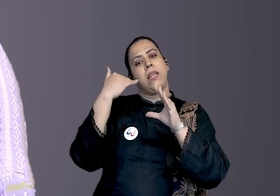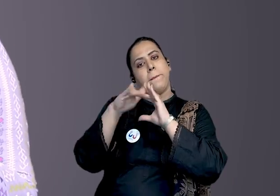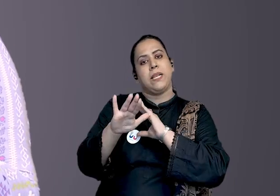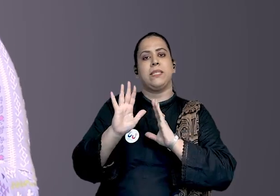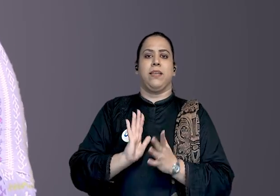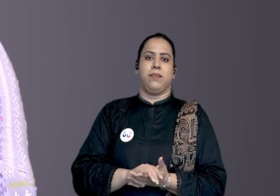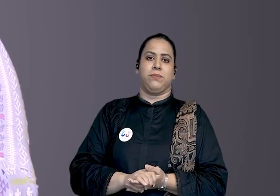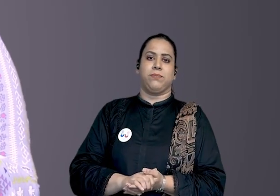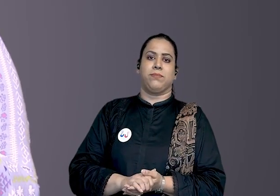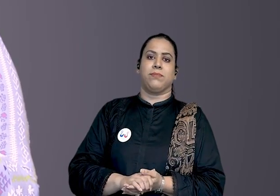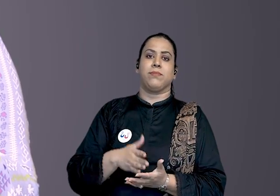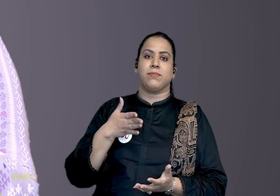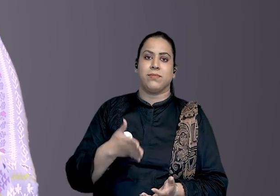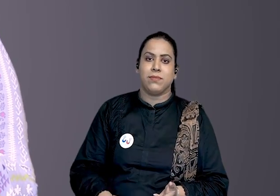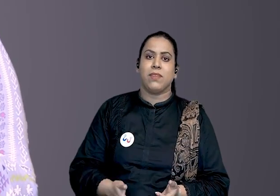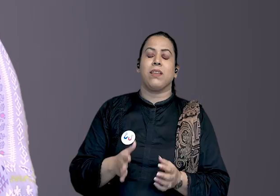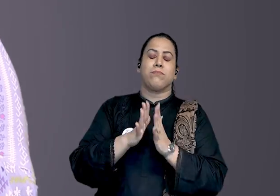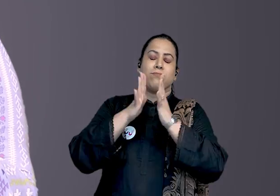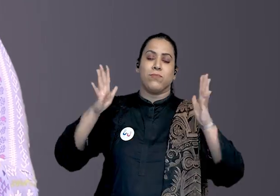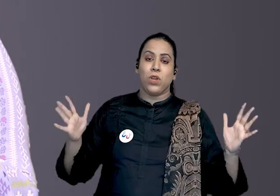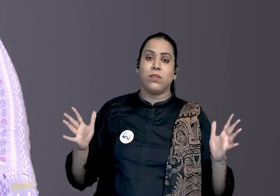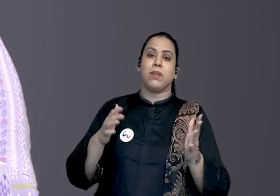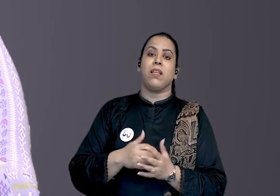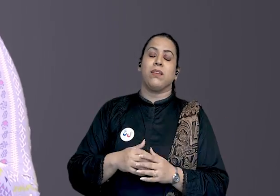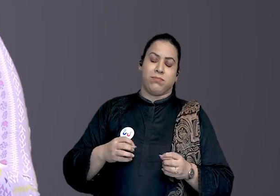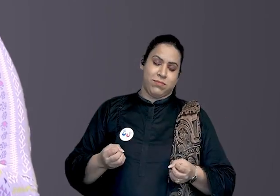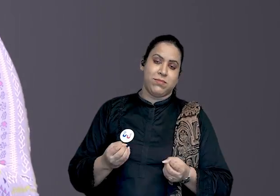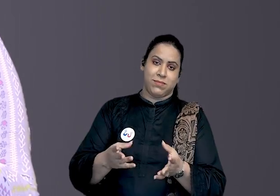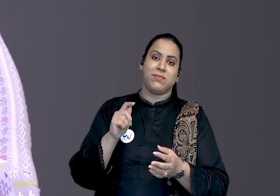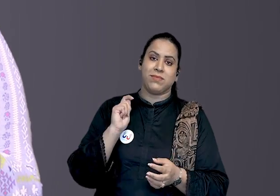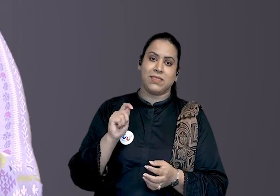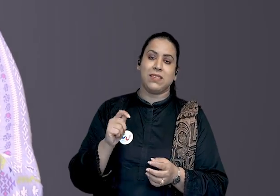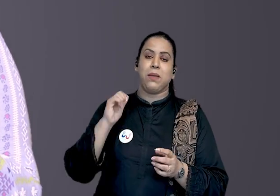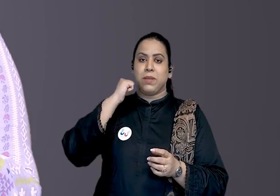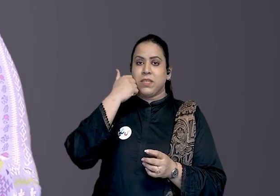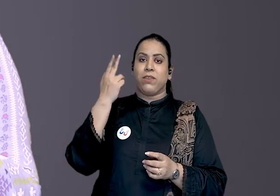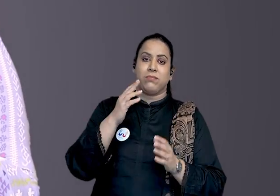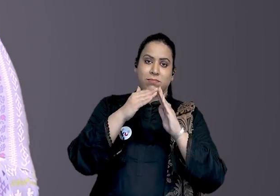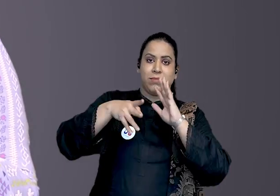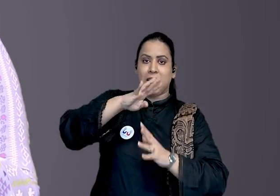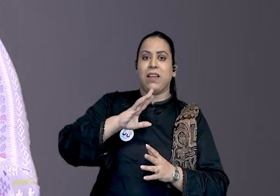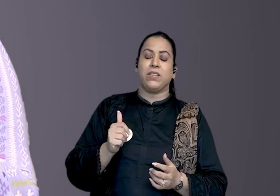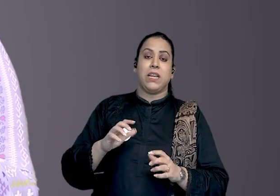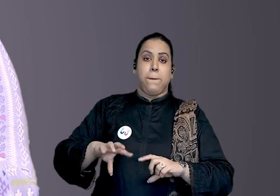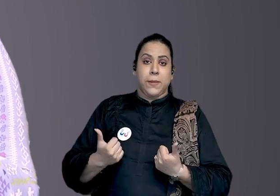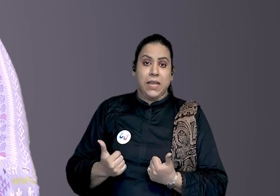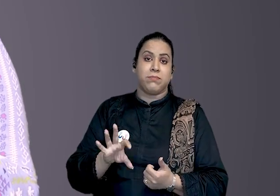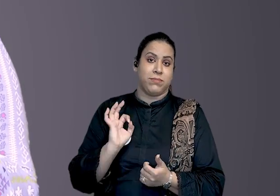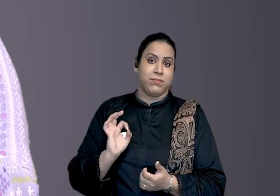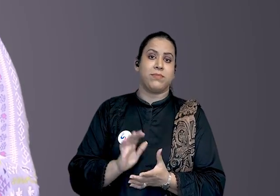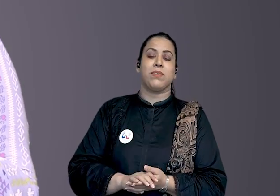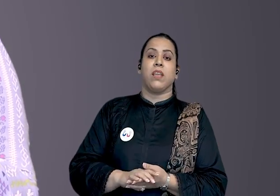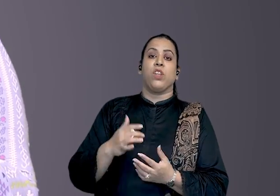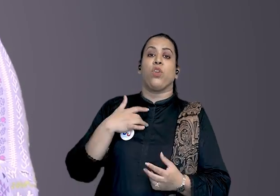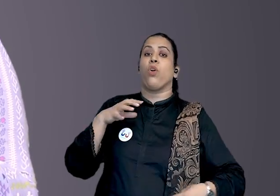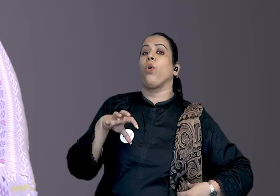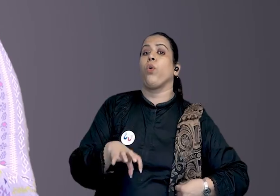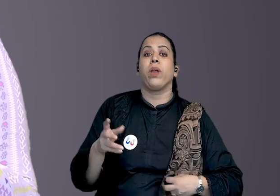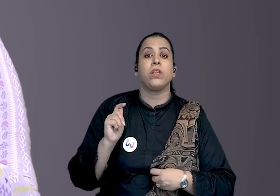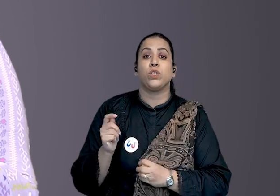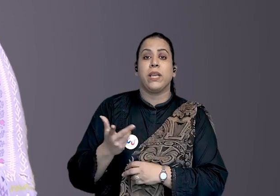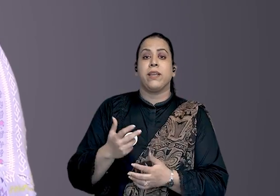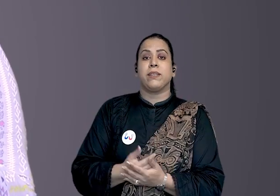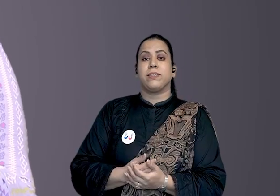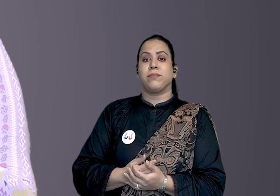بڑا انیشیٹو ہے جس کو کہ پنجاب آرکائیوز نے ٹیک اپ کیا ہے، اینڈ وی آر ڈوئنگ اٹ ود دا کوآرڈینیشن آف